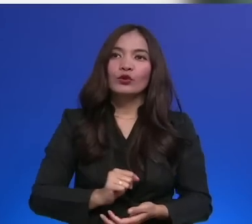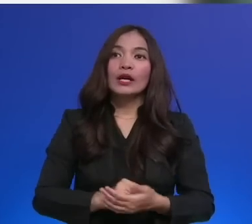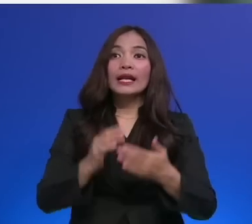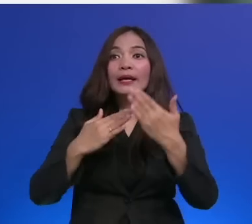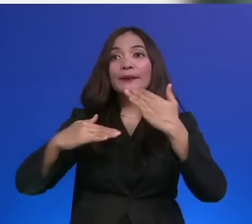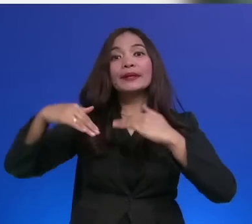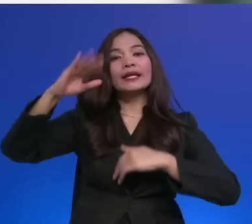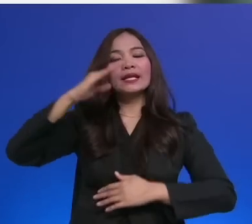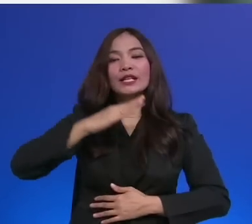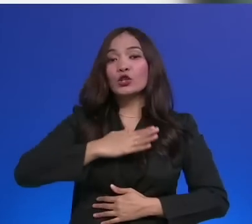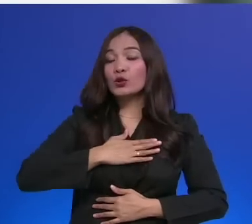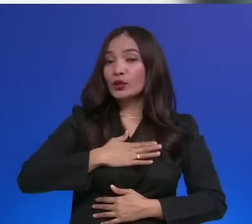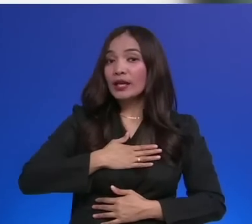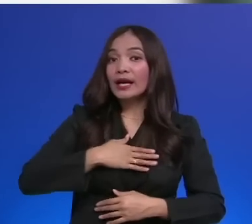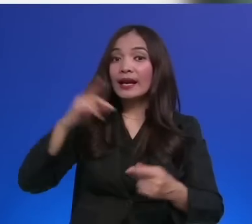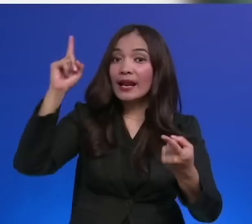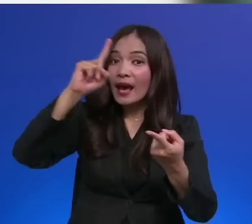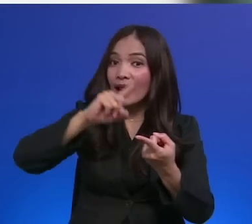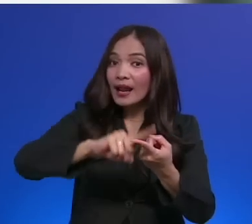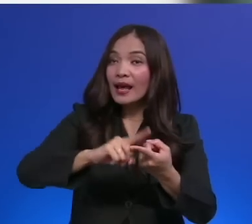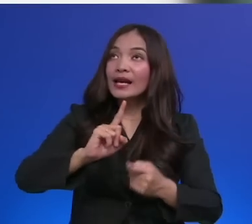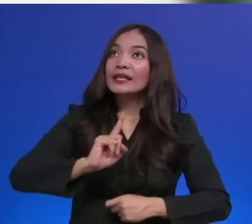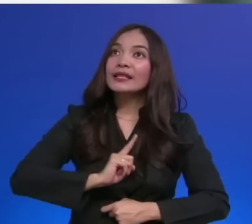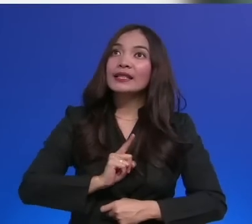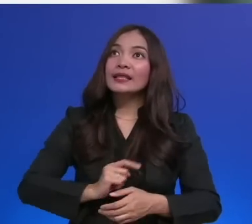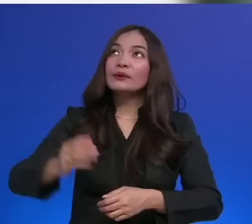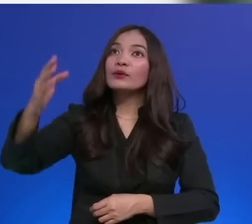lebih ku kenal dirimu Bapa,